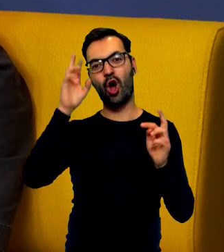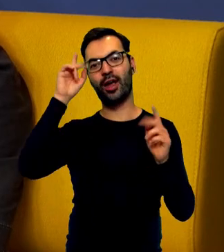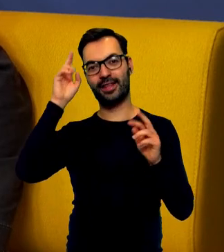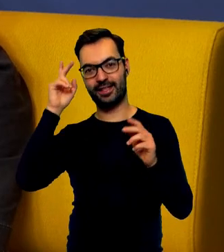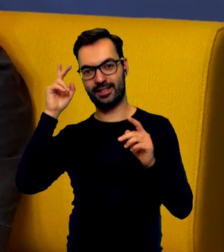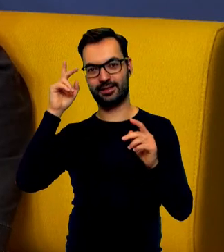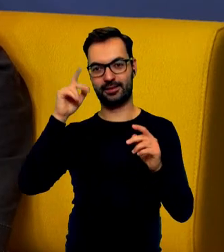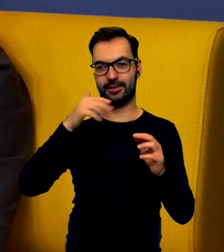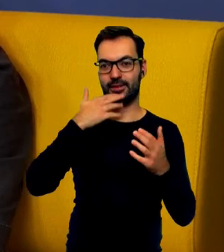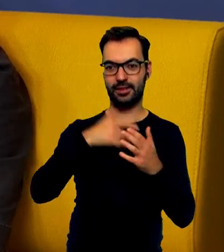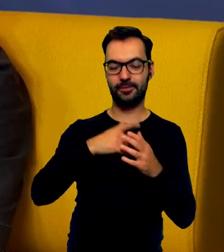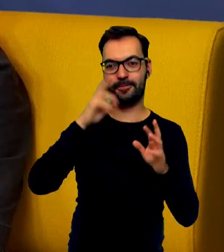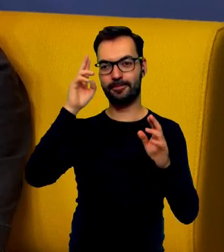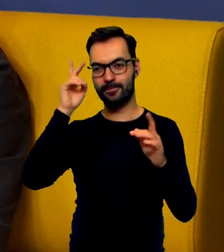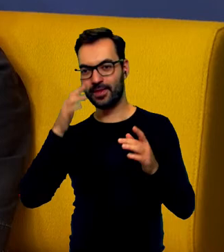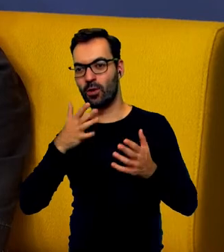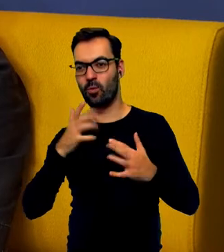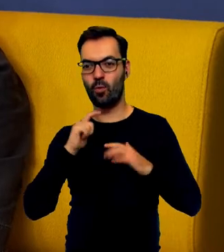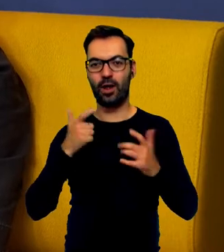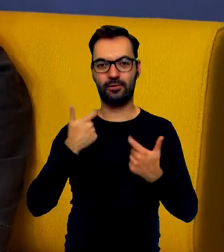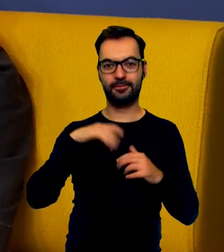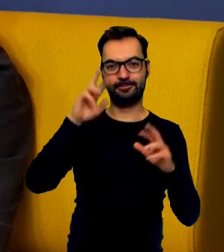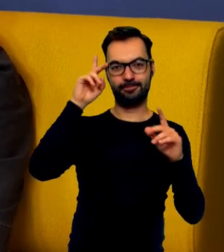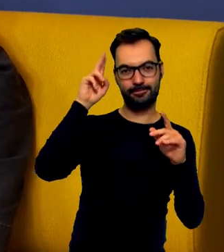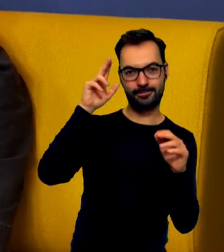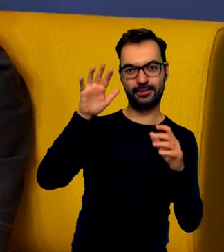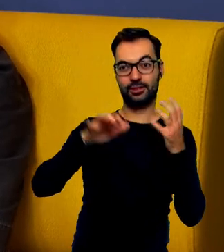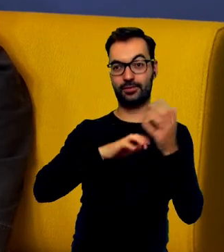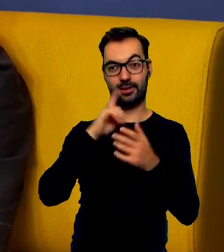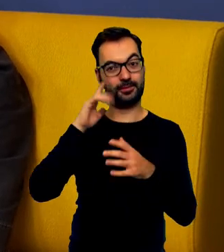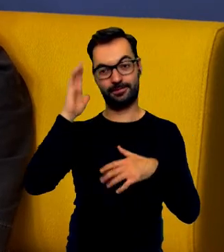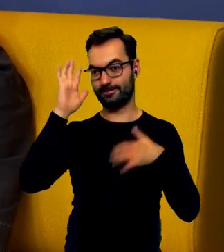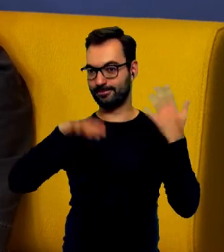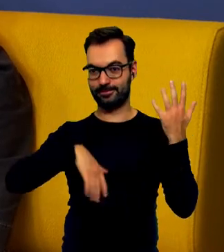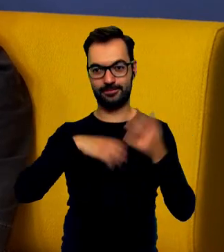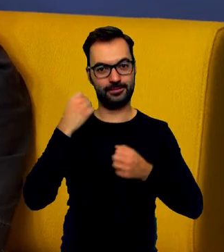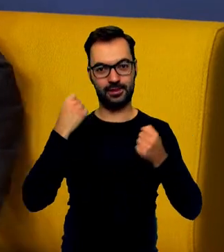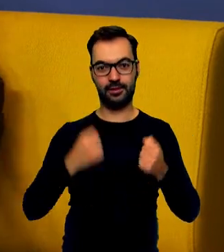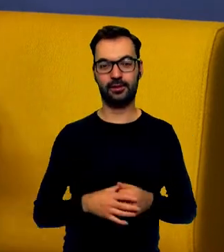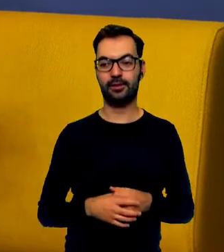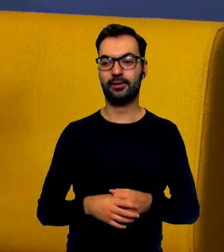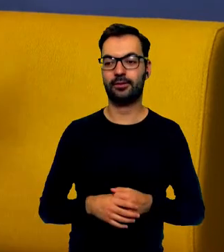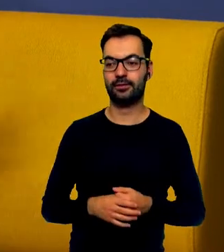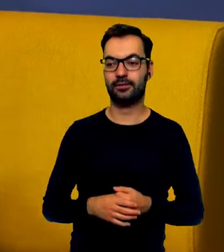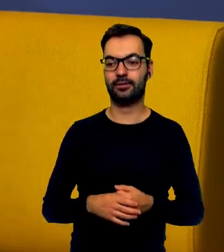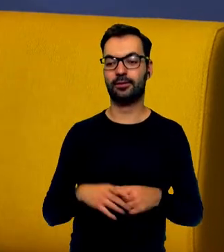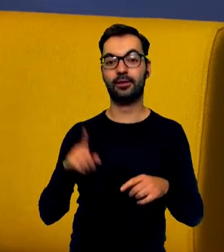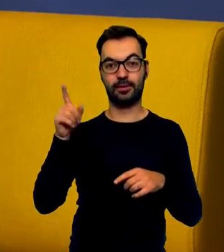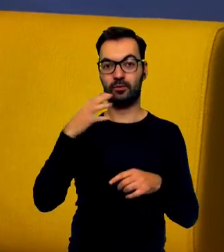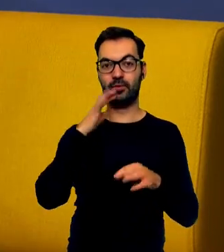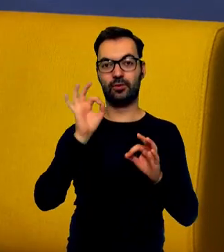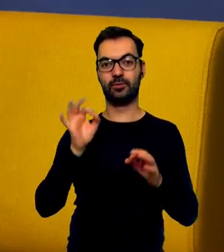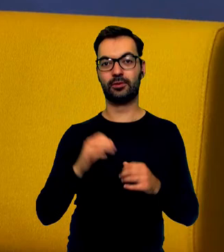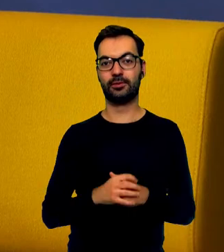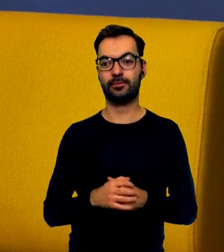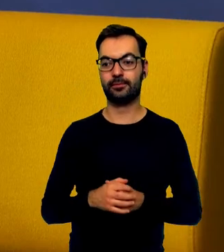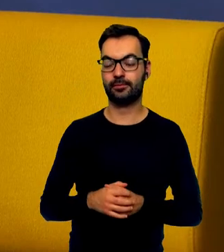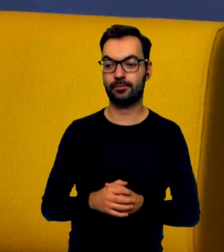pomóc trochę poruszać się po tym pogmatwanym, coraz bardziej trudnym świecie i mają być, tak jak ty powiedziałaś